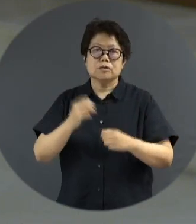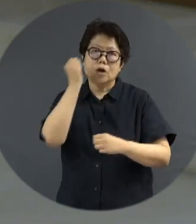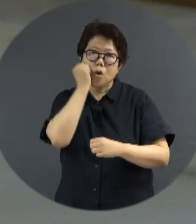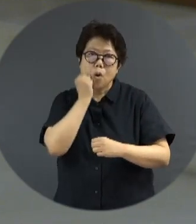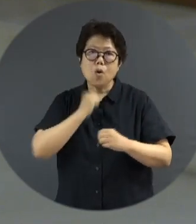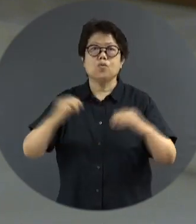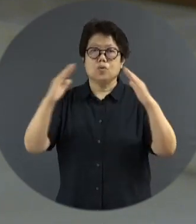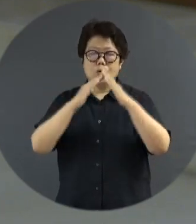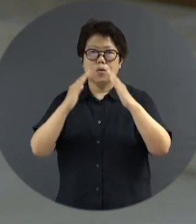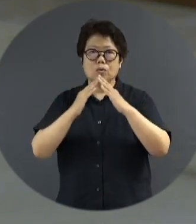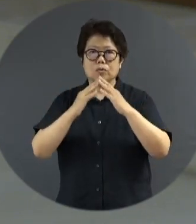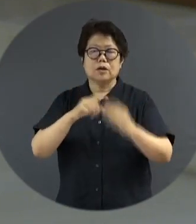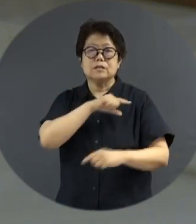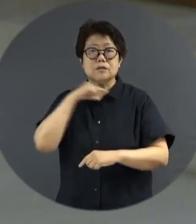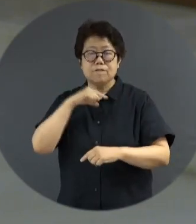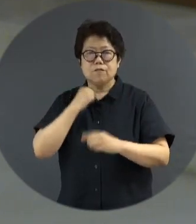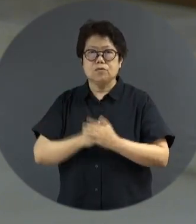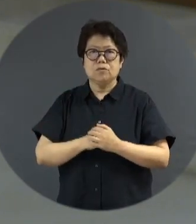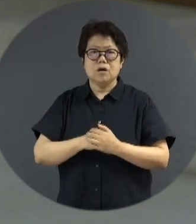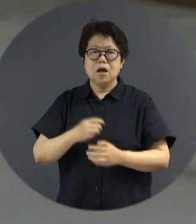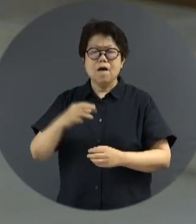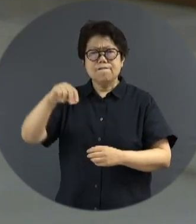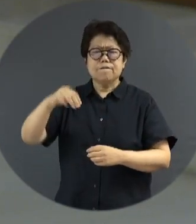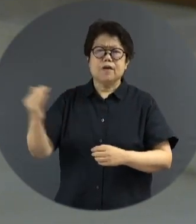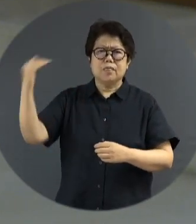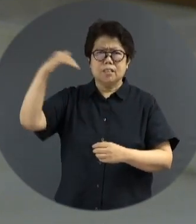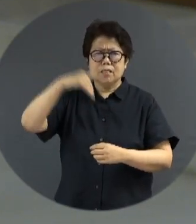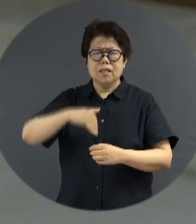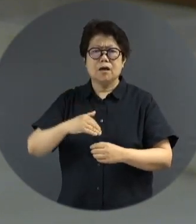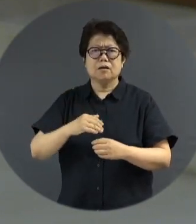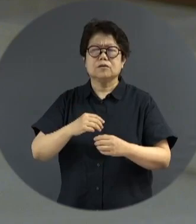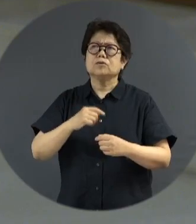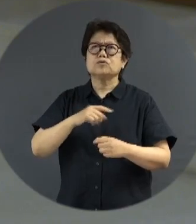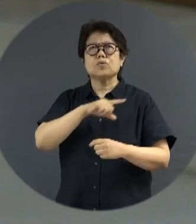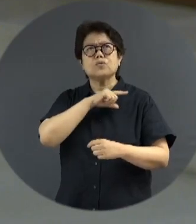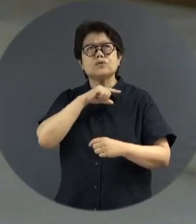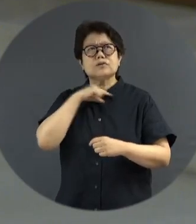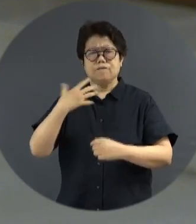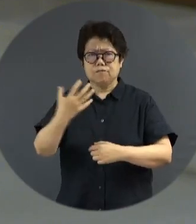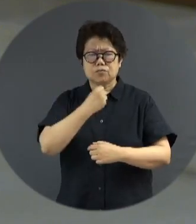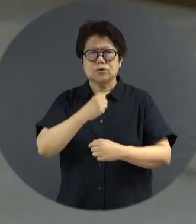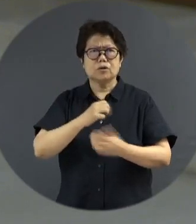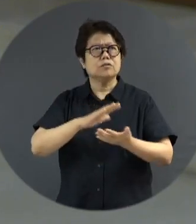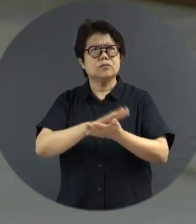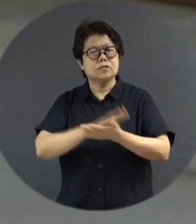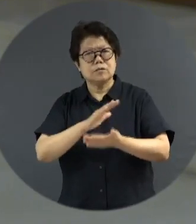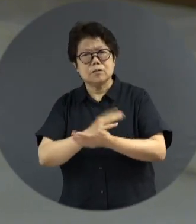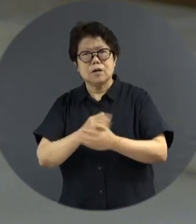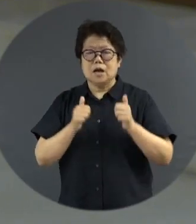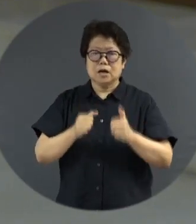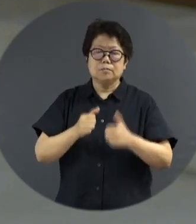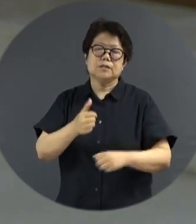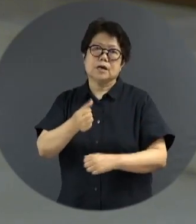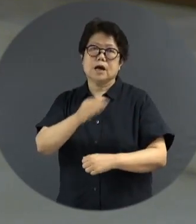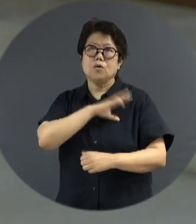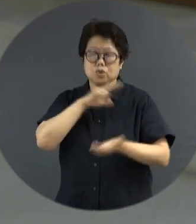师，而在粉岭圣约瑟堂任主任司铎10年多，他很感谢教区对他的信